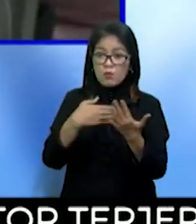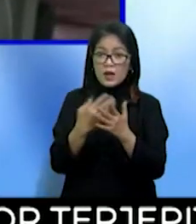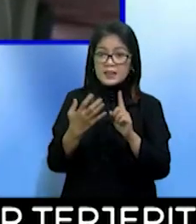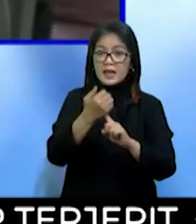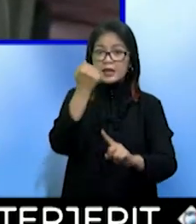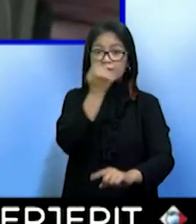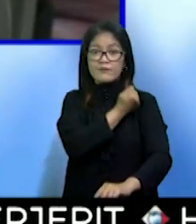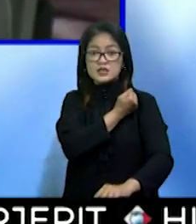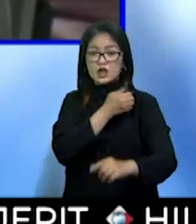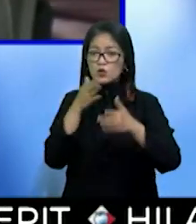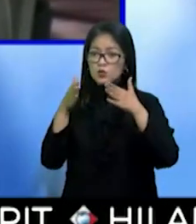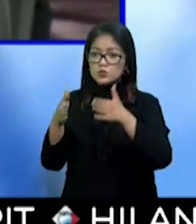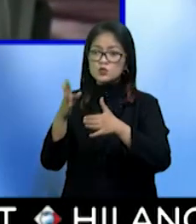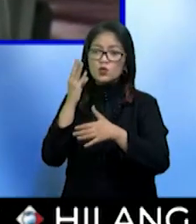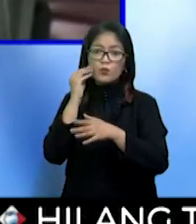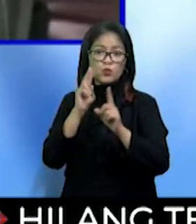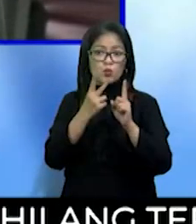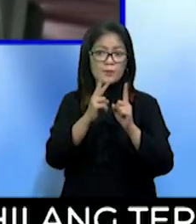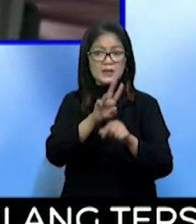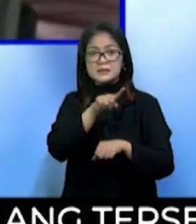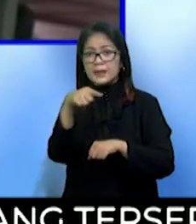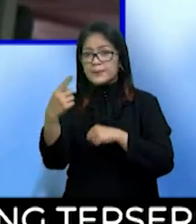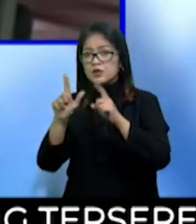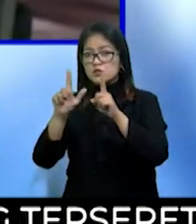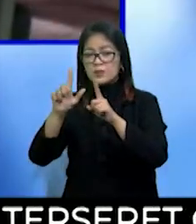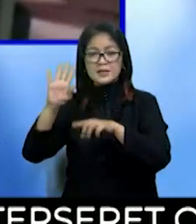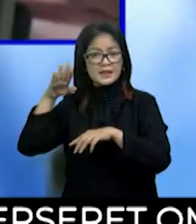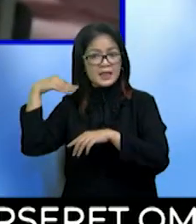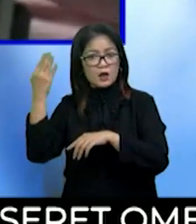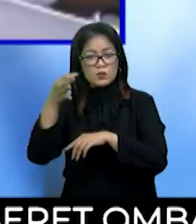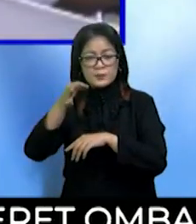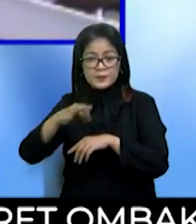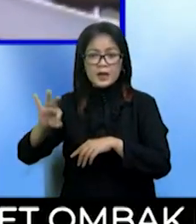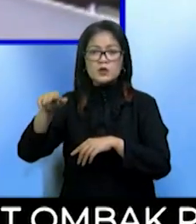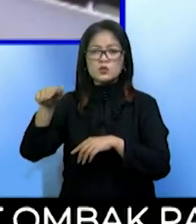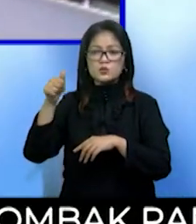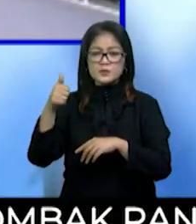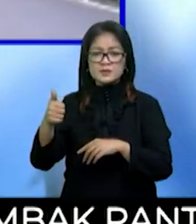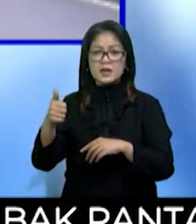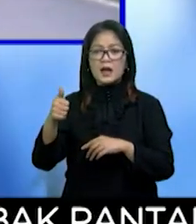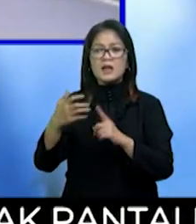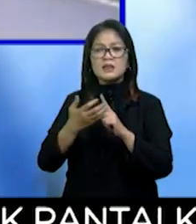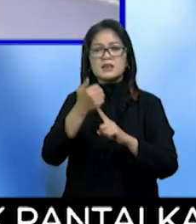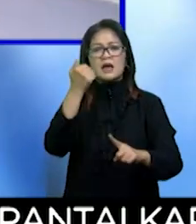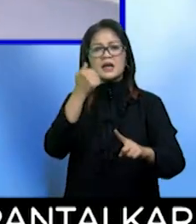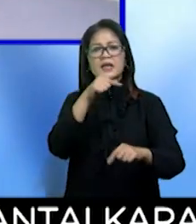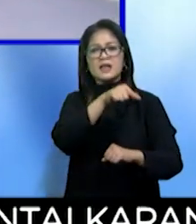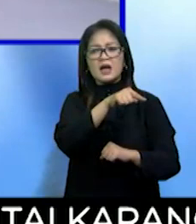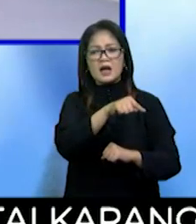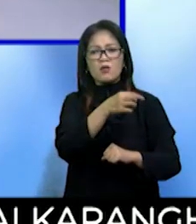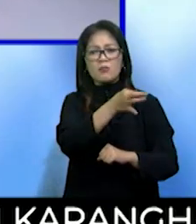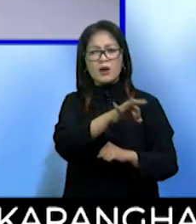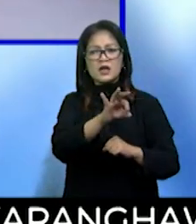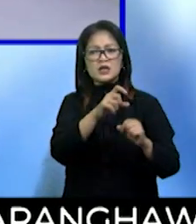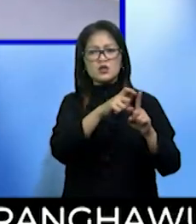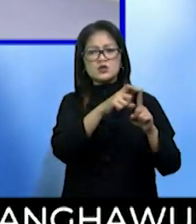pada usia 12 sampai 17 tahun yang baru 16,5% mendapatkan vaksinasi dosis pertama dan